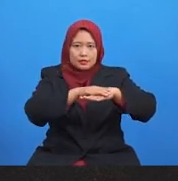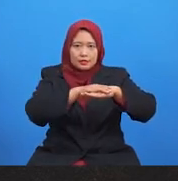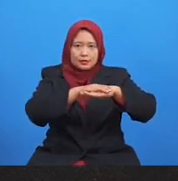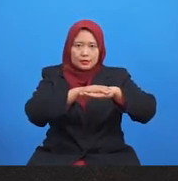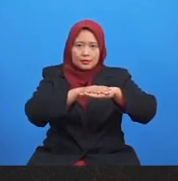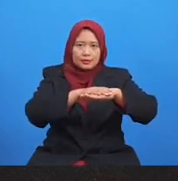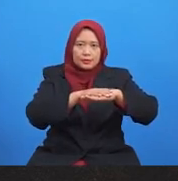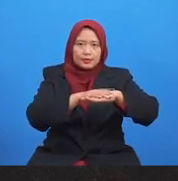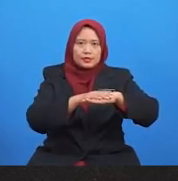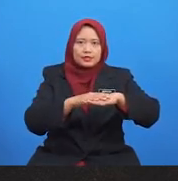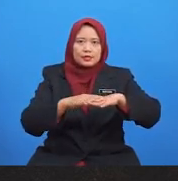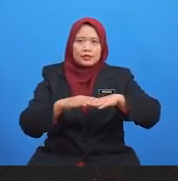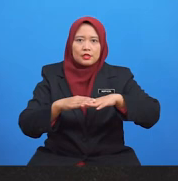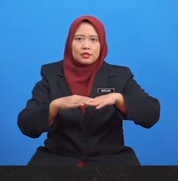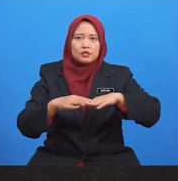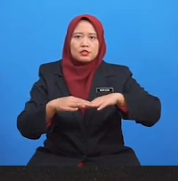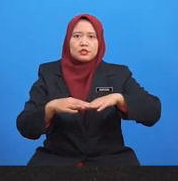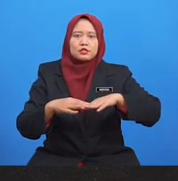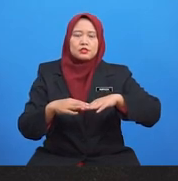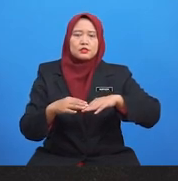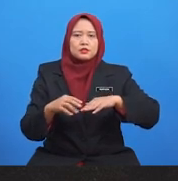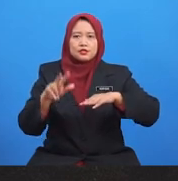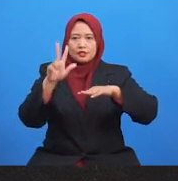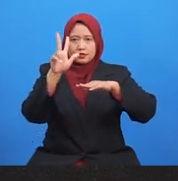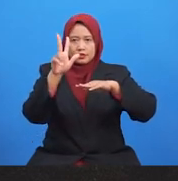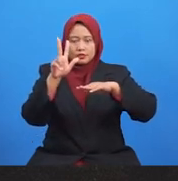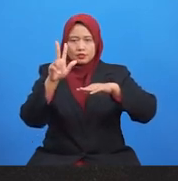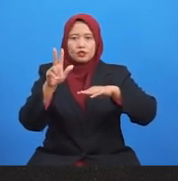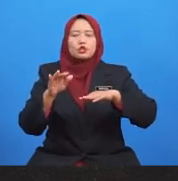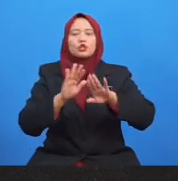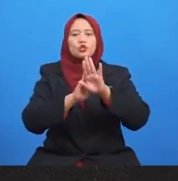kemudian ditolak dengan nilai had bawah, iaitu 0.